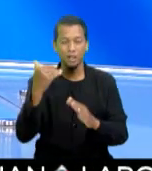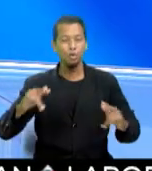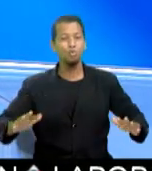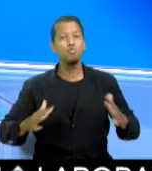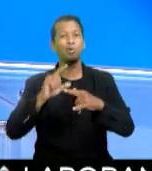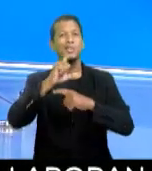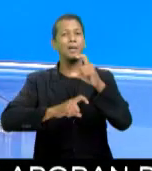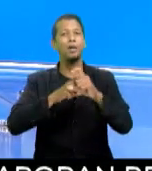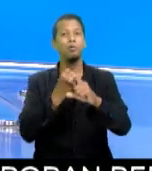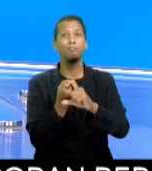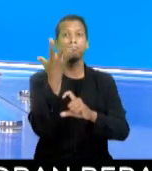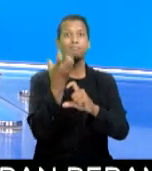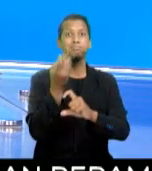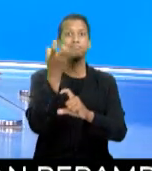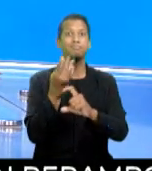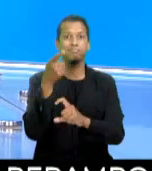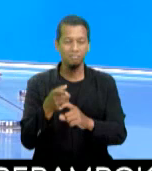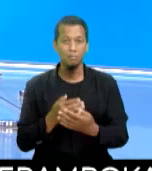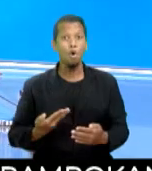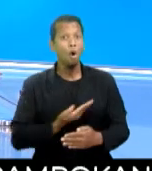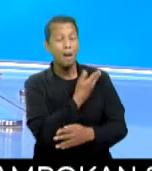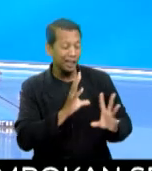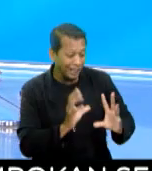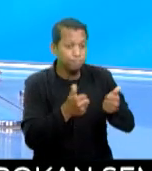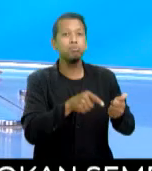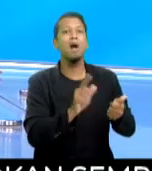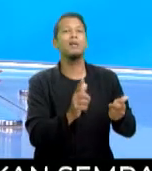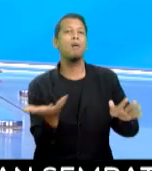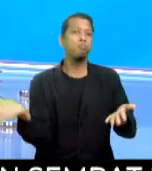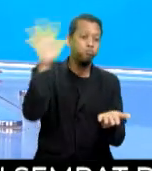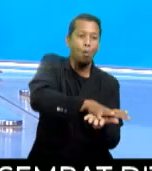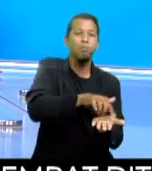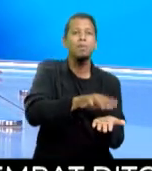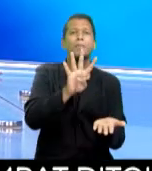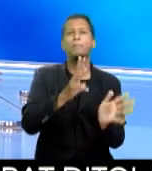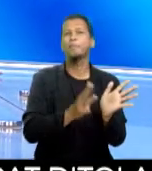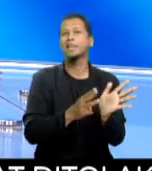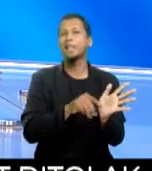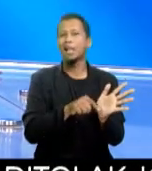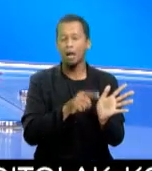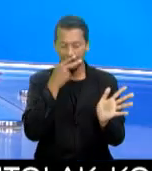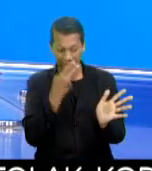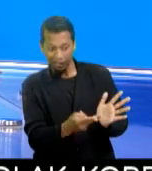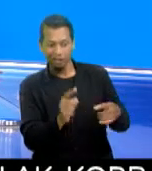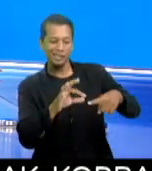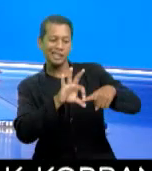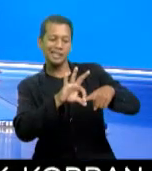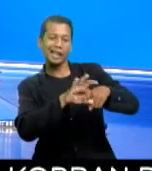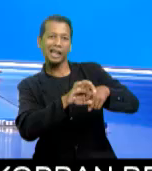Semeru. Korban ditemukan tertimbun di kedalaman 4 meter dan teridentifikasi melalui cincin yang